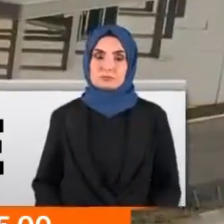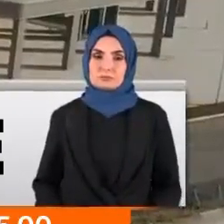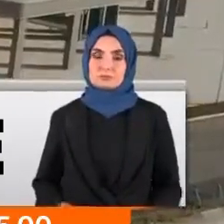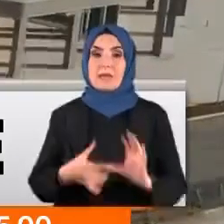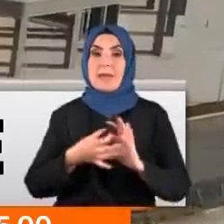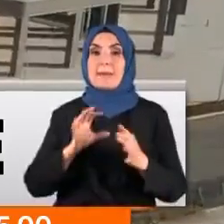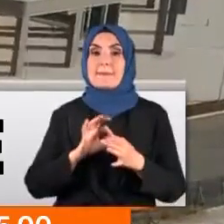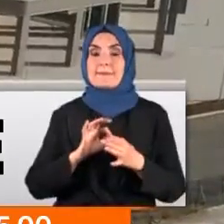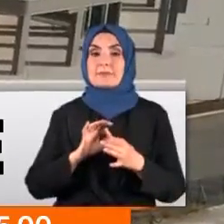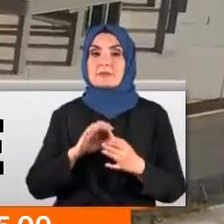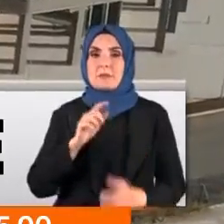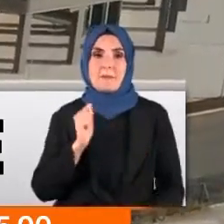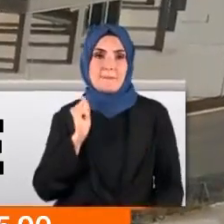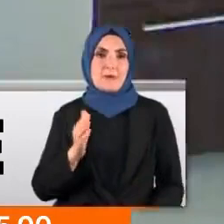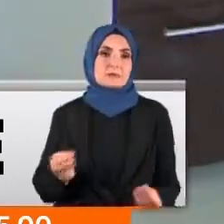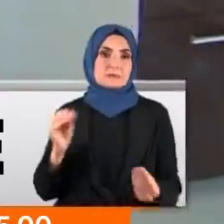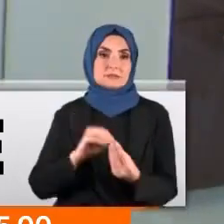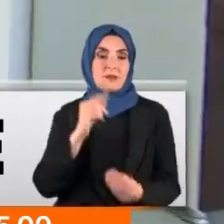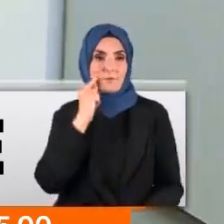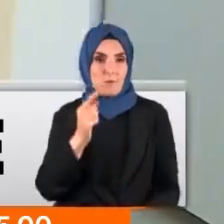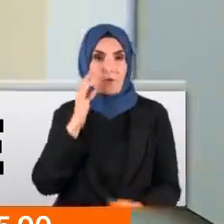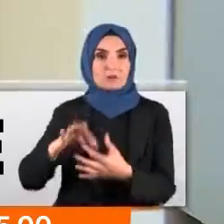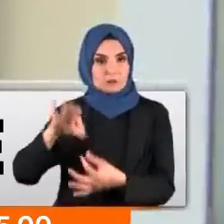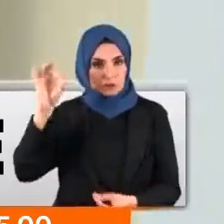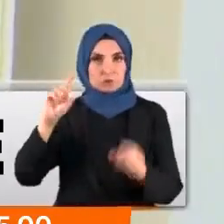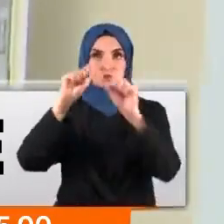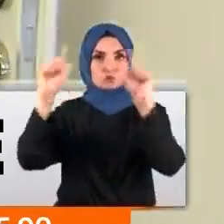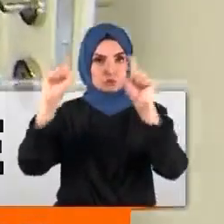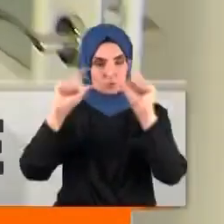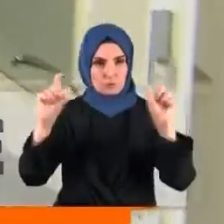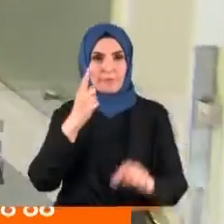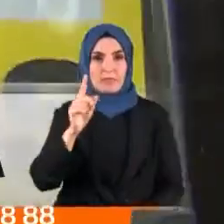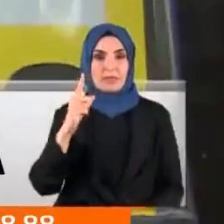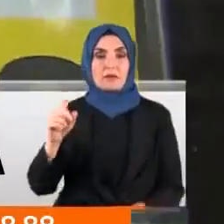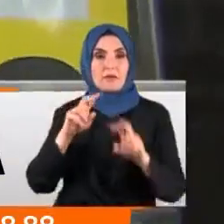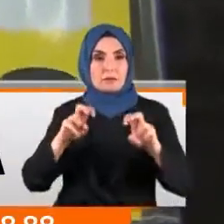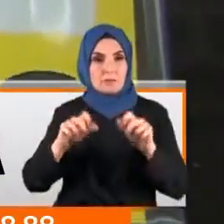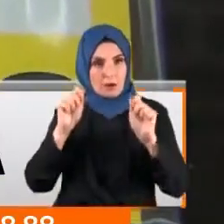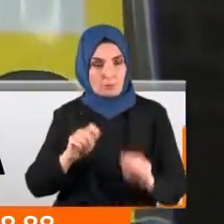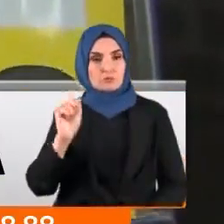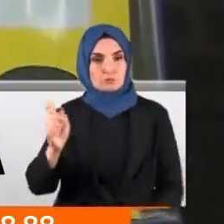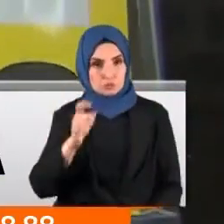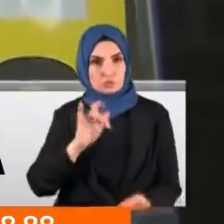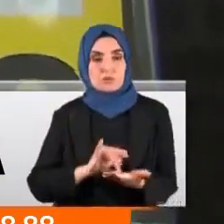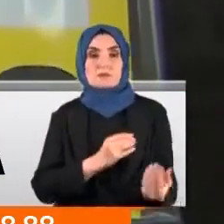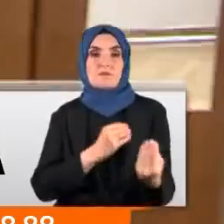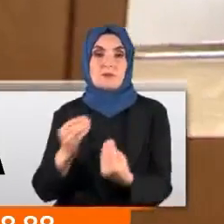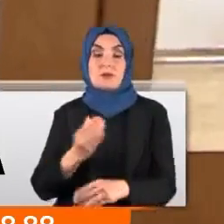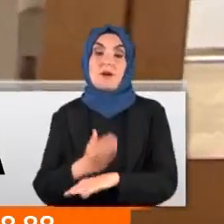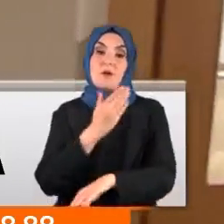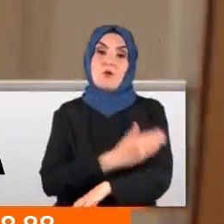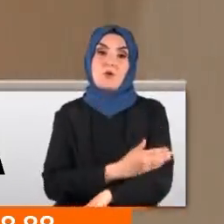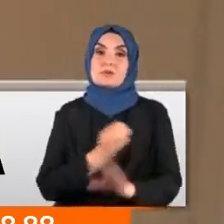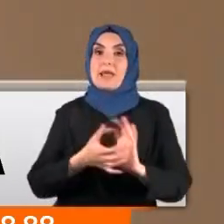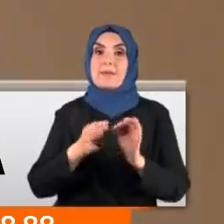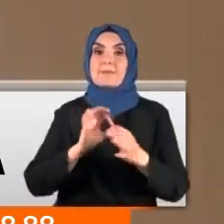Emlakta fahiş fiyat artışlarına neden olan kişi ve kurumlar tek tek araştırılıp bulunuyor, ceza kesiliyor. Daha önce emlak siteleri incelenirken